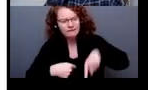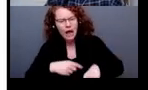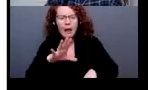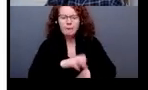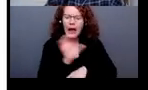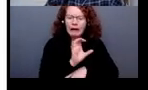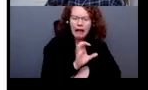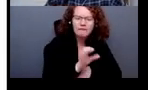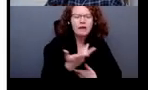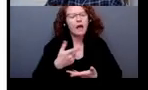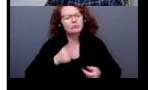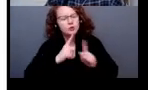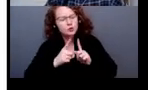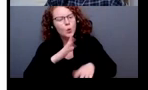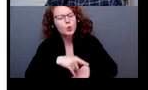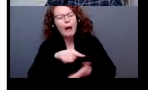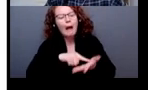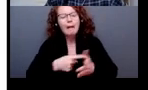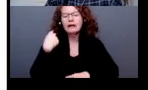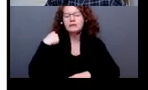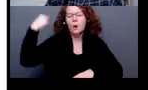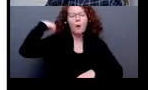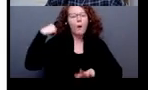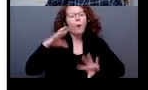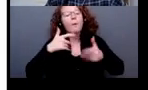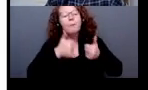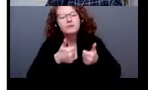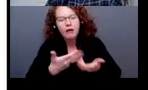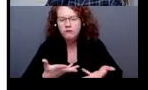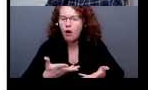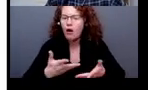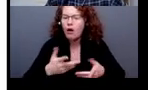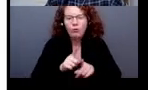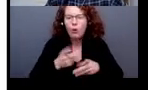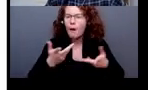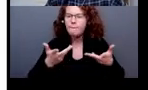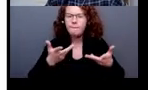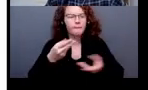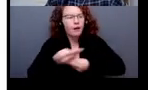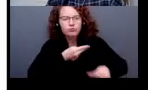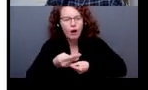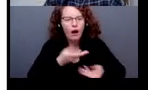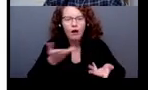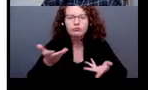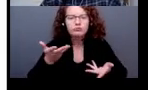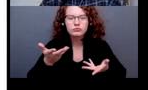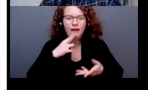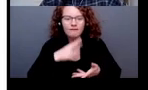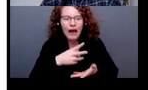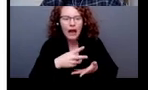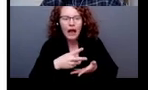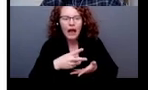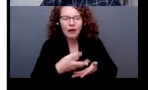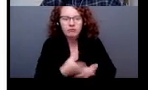il y a 2 semaines, tout ça n'est pas voilà, il n'y a pas d'échange monétaire, hein, c'est plus